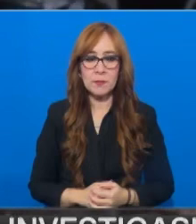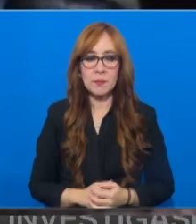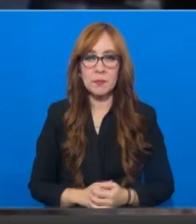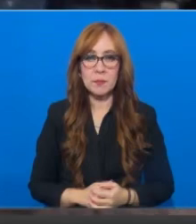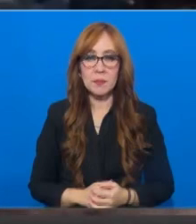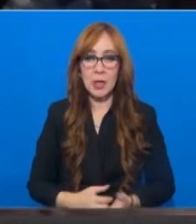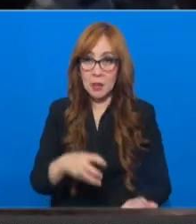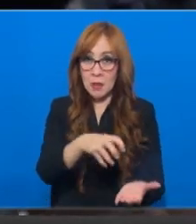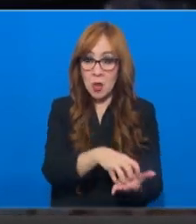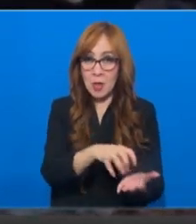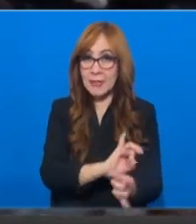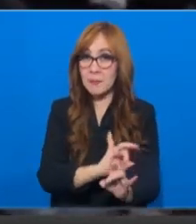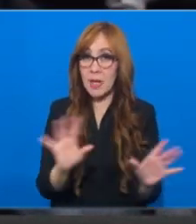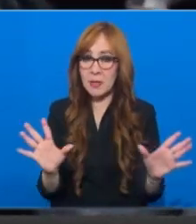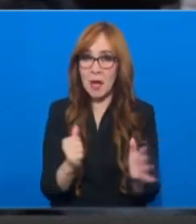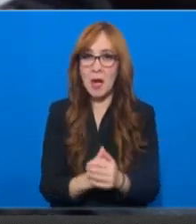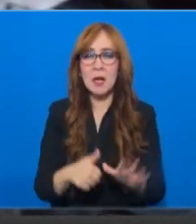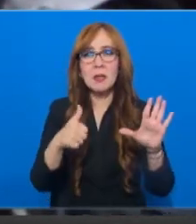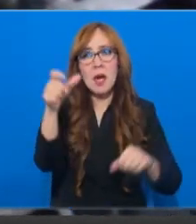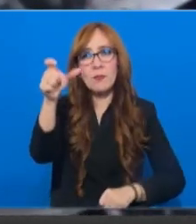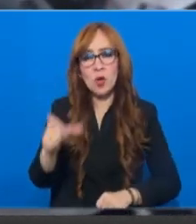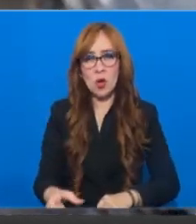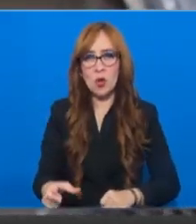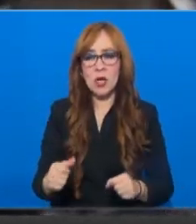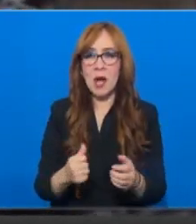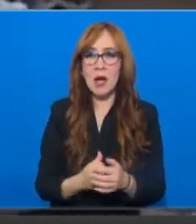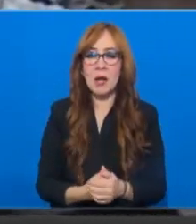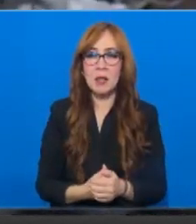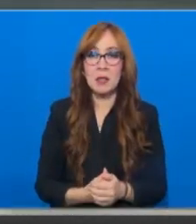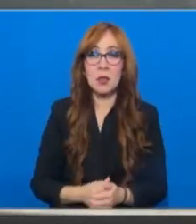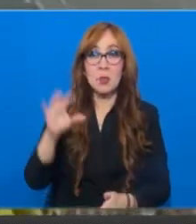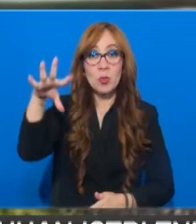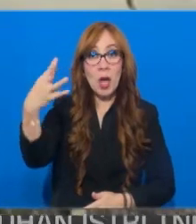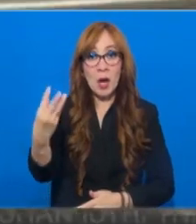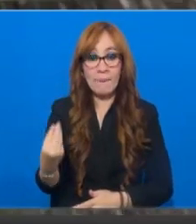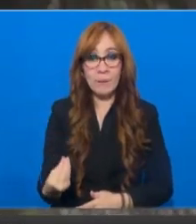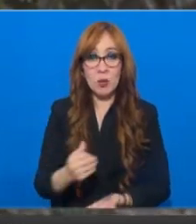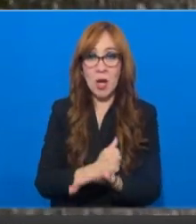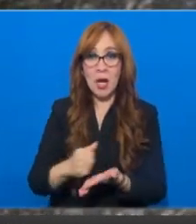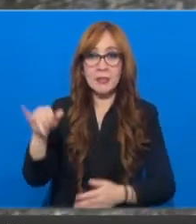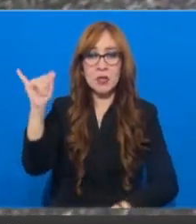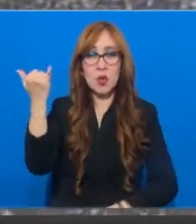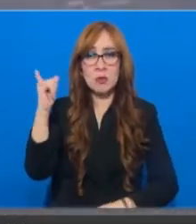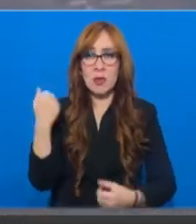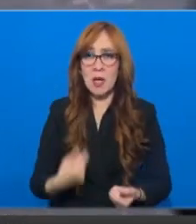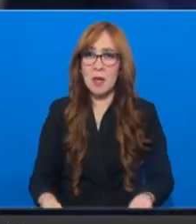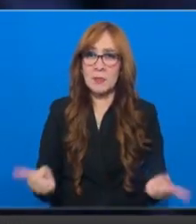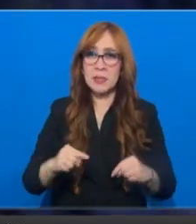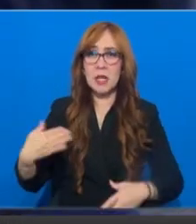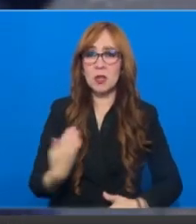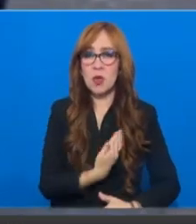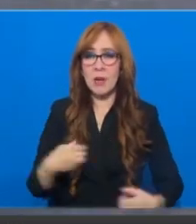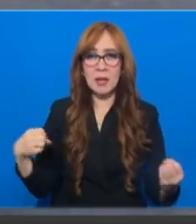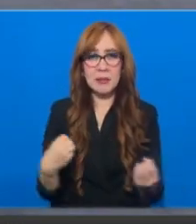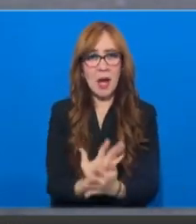Di lokasi terpisah, 6 orang dalam satu keluarga pemudik asal Banguntapan, Kabupaten Bantul, Yogyakarta, jadi korban kecelakaan setelah mobil yang